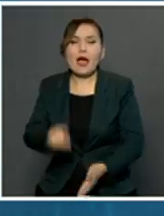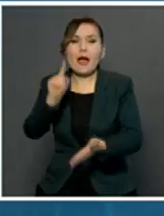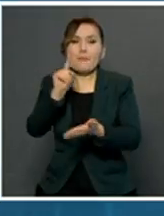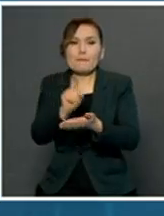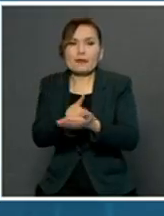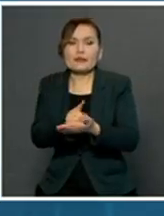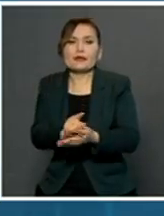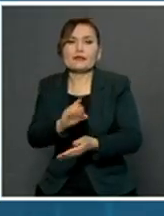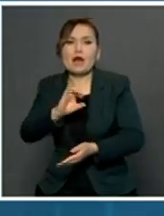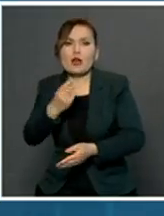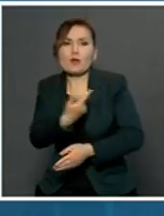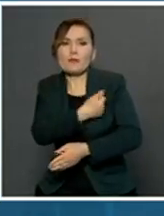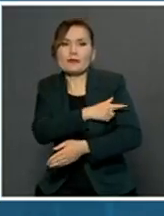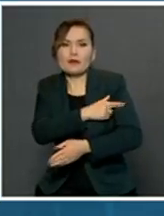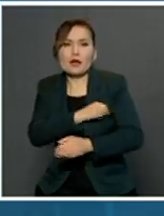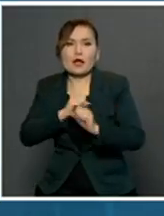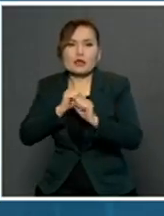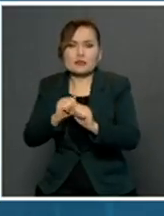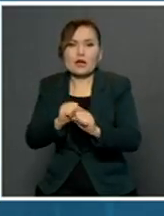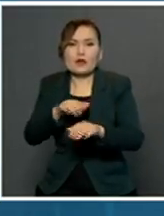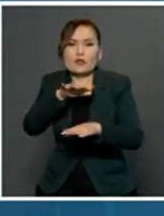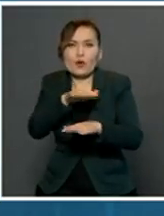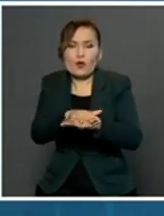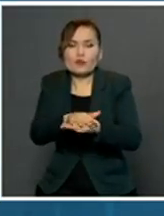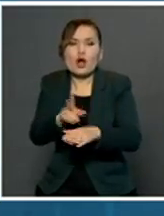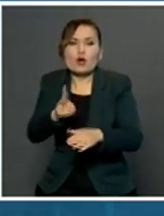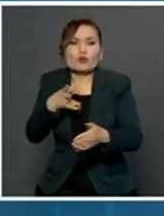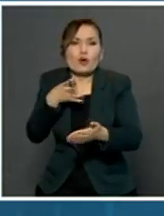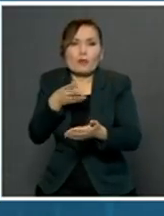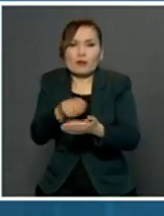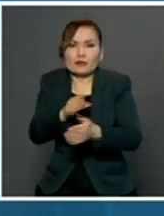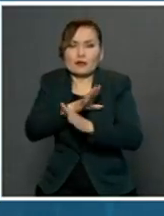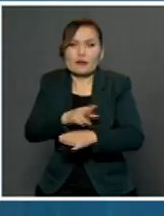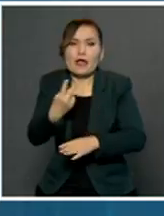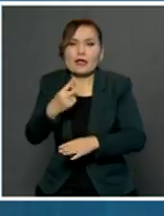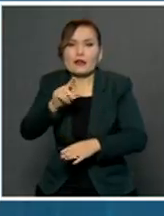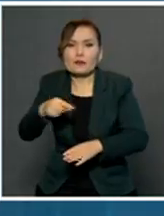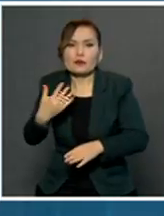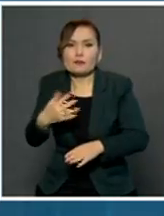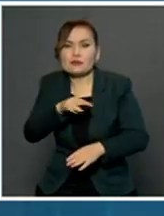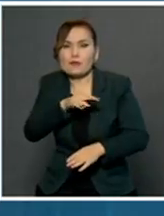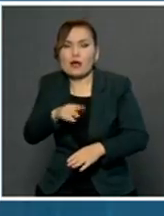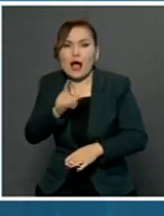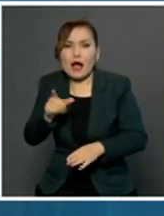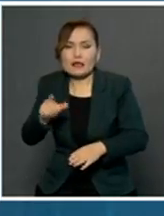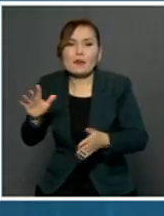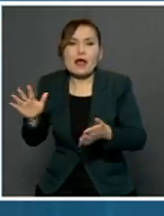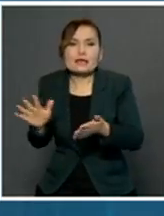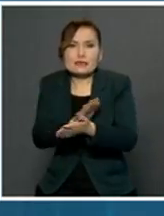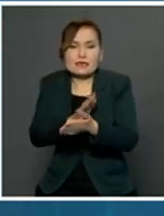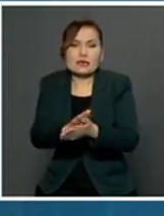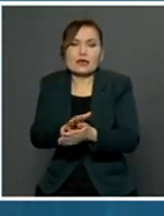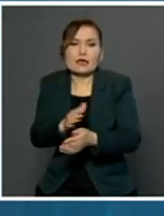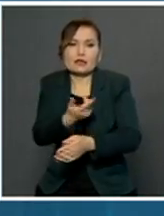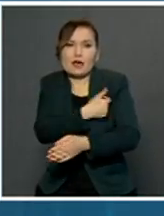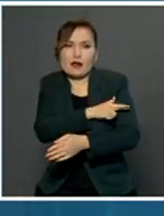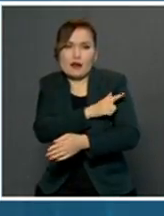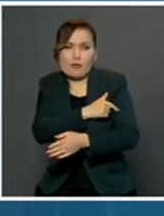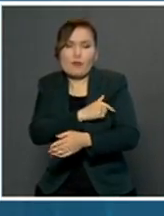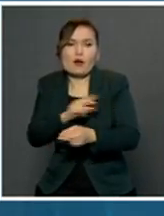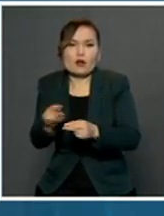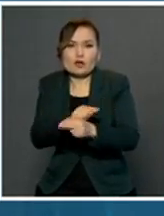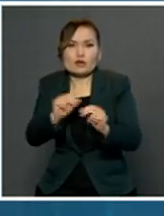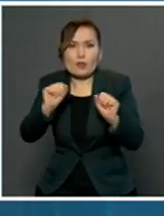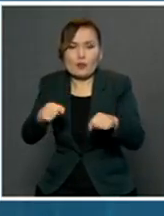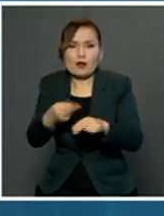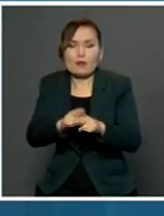Міндетті әлеуметтік медициналық сақтандыру қорына жарна төлемеген 2,5 миллион адам тегін ем-дом алады. Қор осы мақсатқа өз